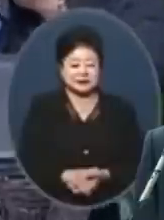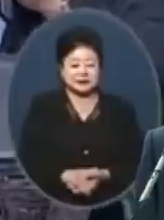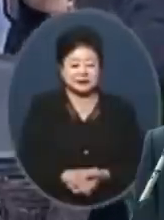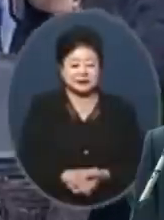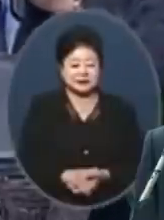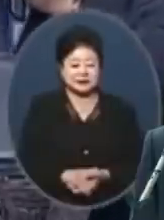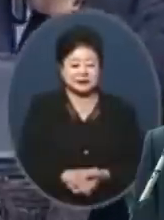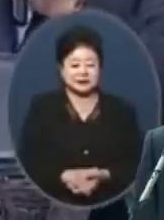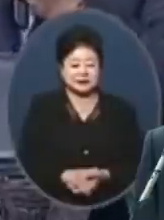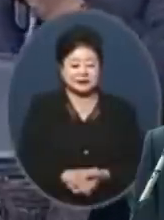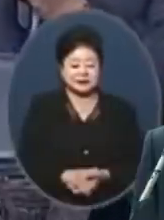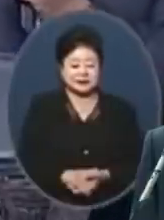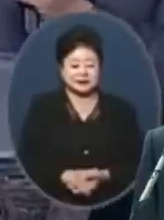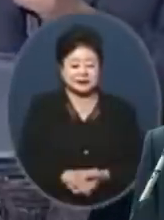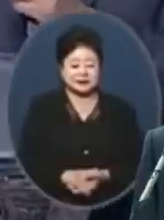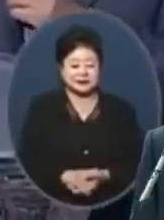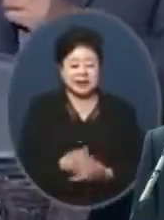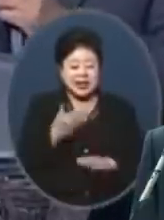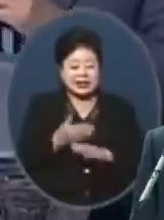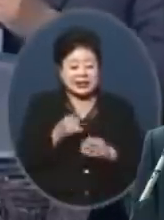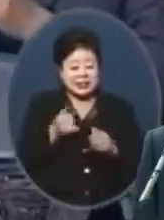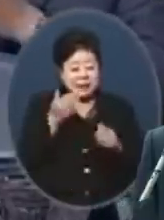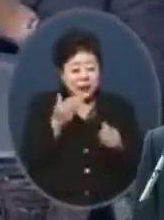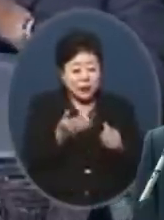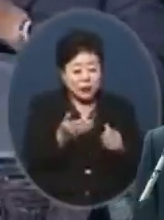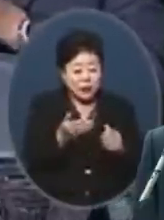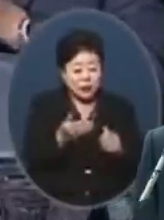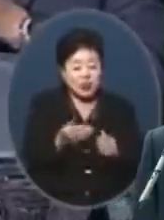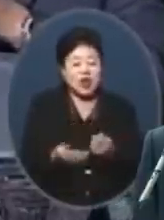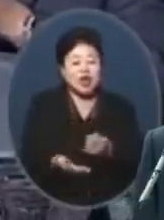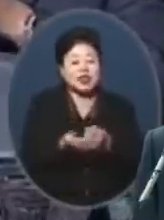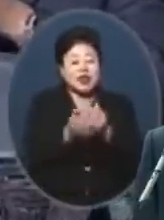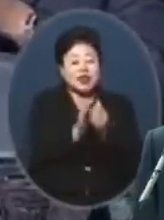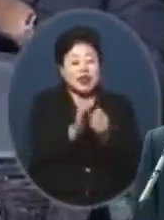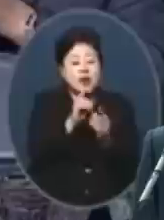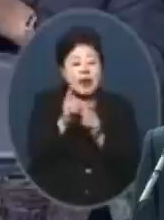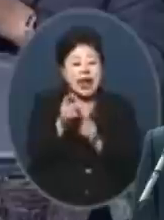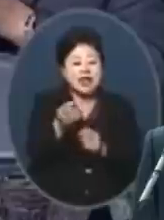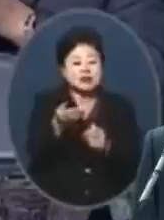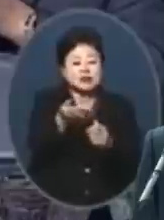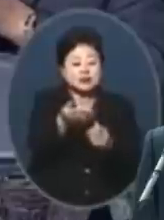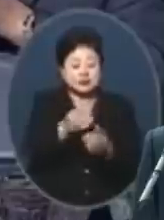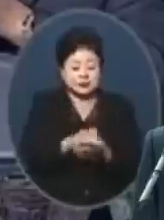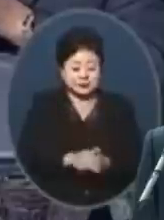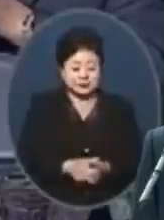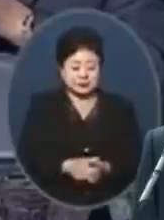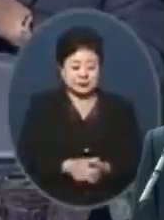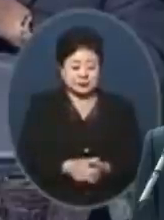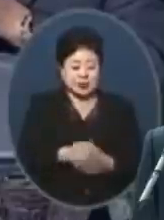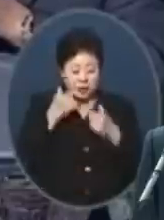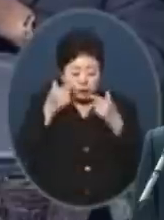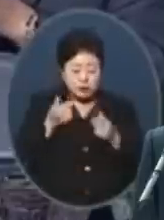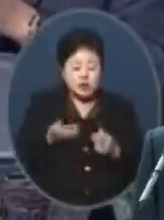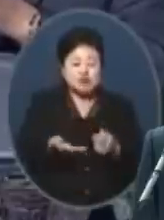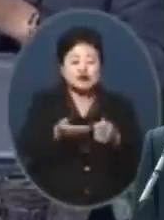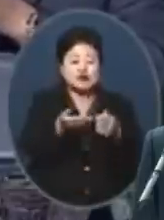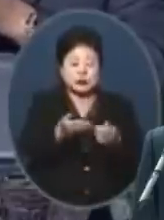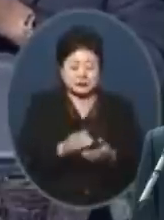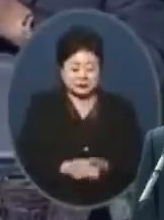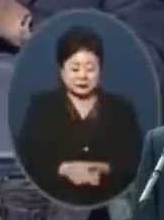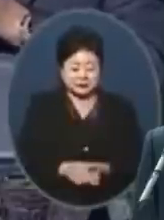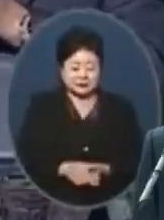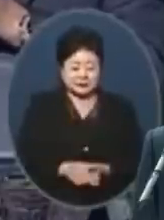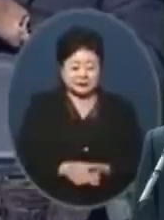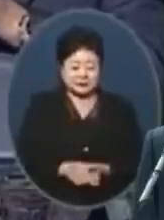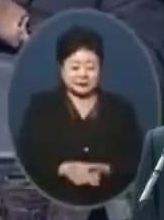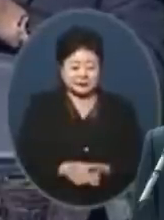real and God blesses us. 그리고 다른 사람에게도 격려하는 말씀을 분명하게 해 주시면 그것이